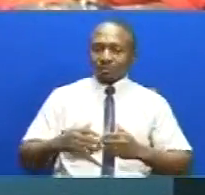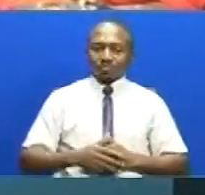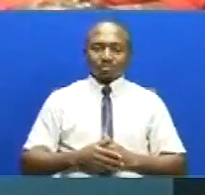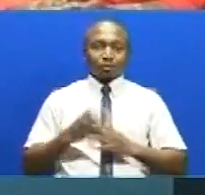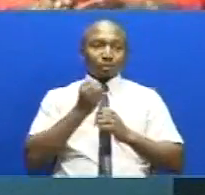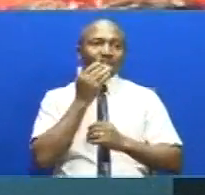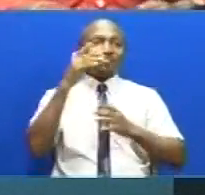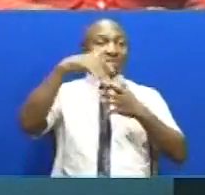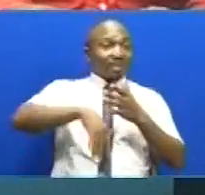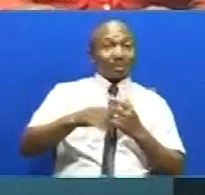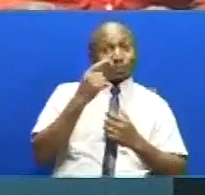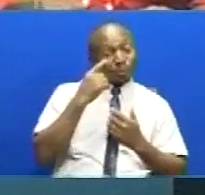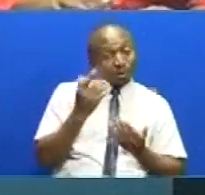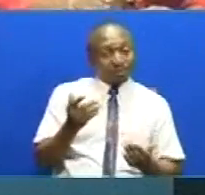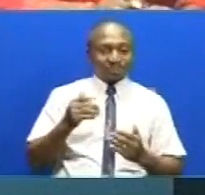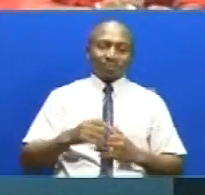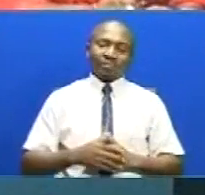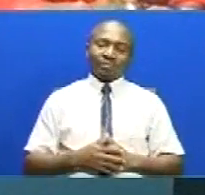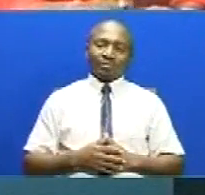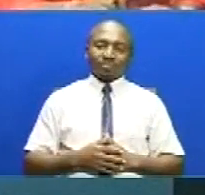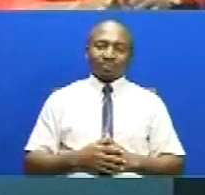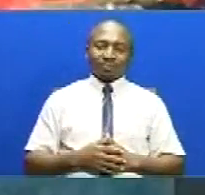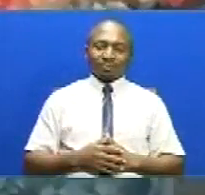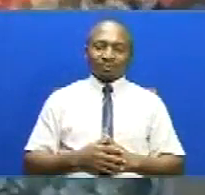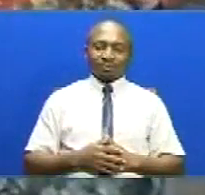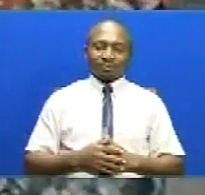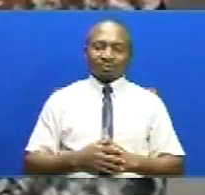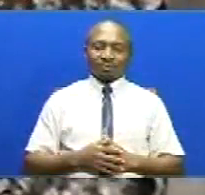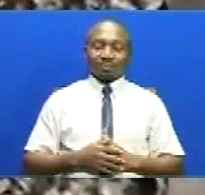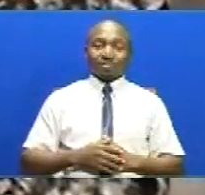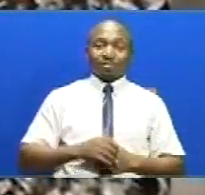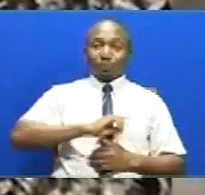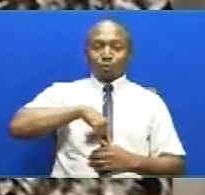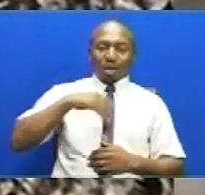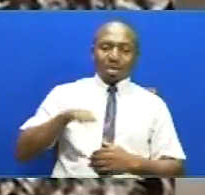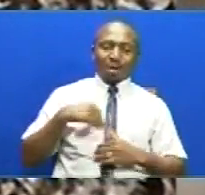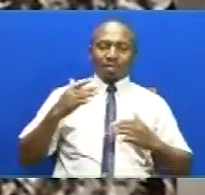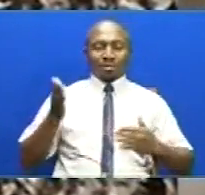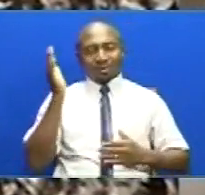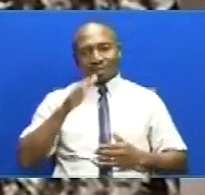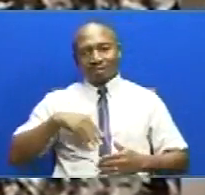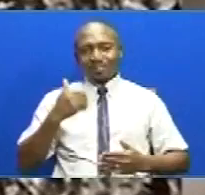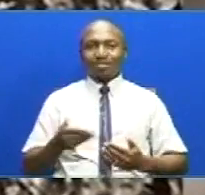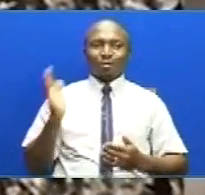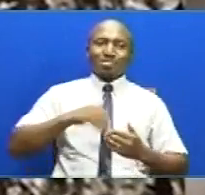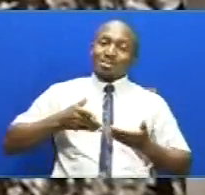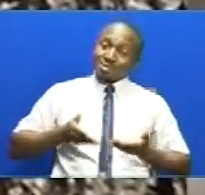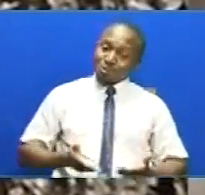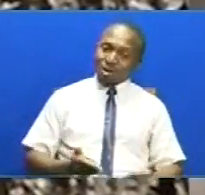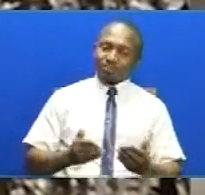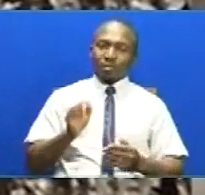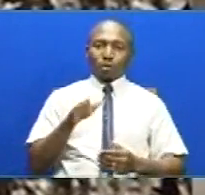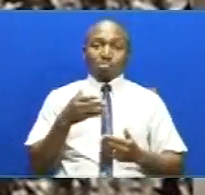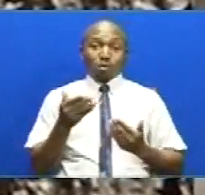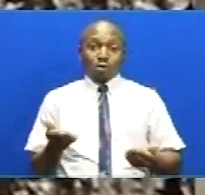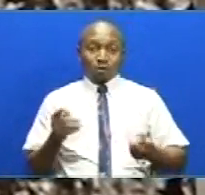Tupate taarifa zaidi. Karibu. We say happy birthday to you.